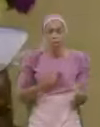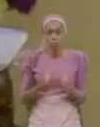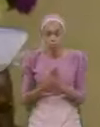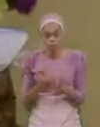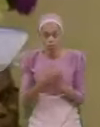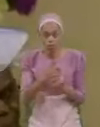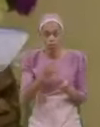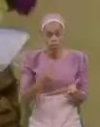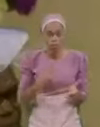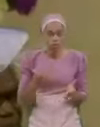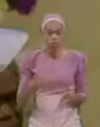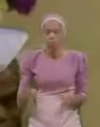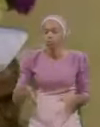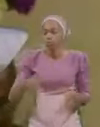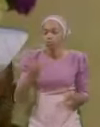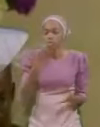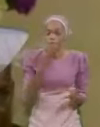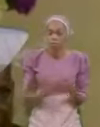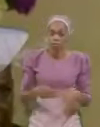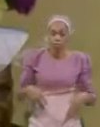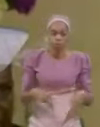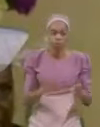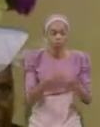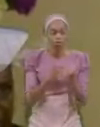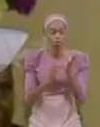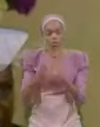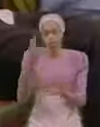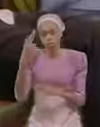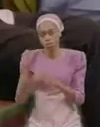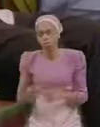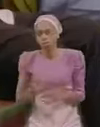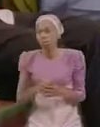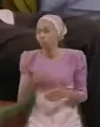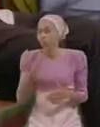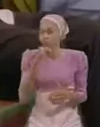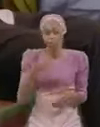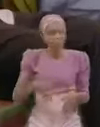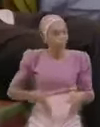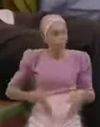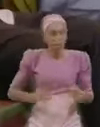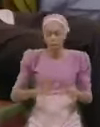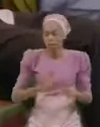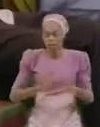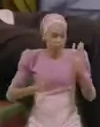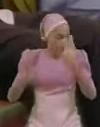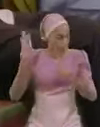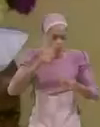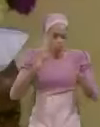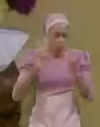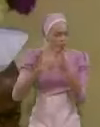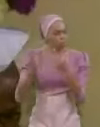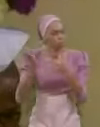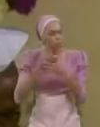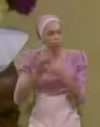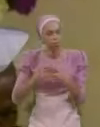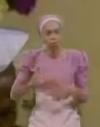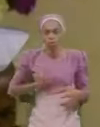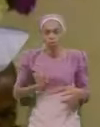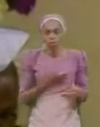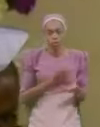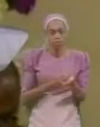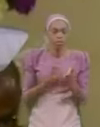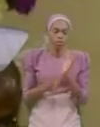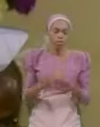part nous devons pas laisser les activités de martes nous distraire il y a trois points à considérer premier